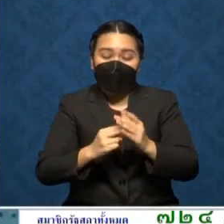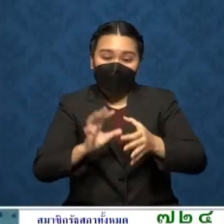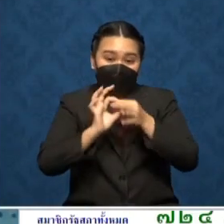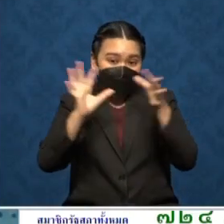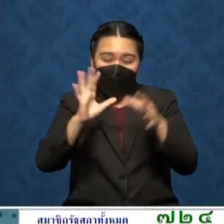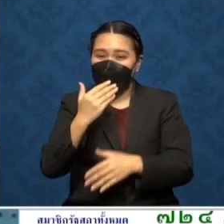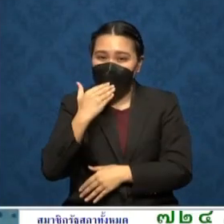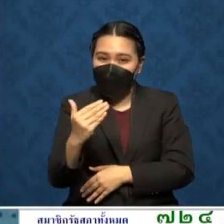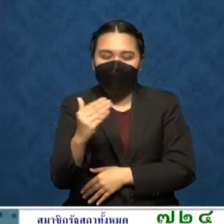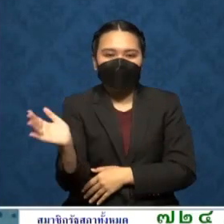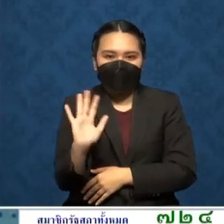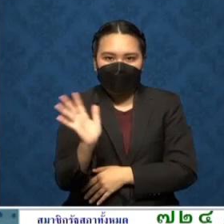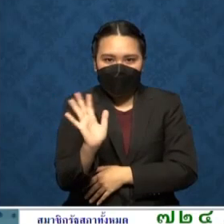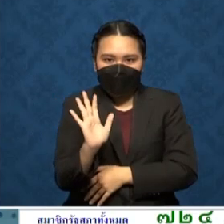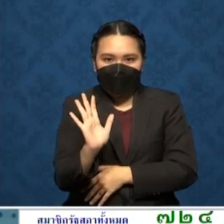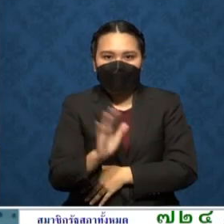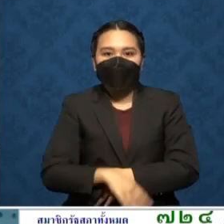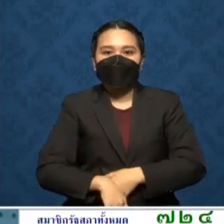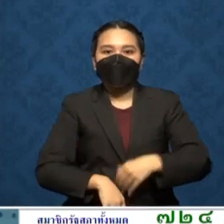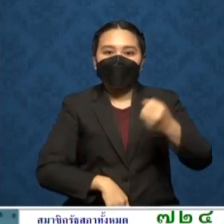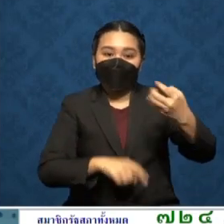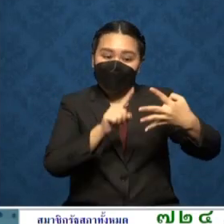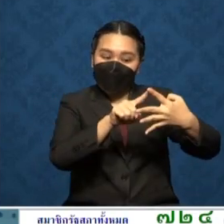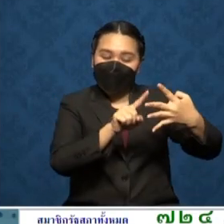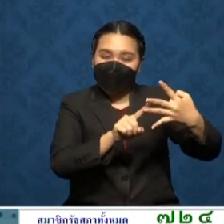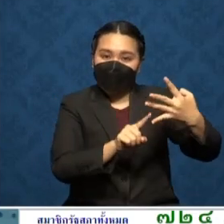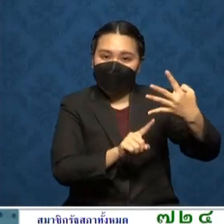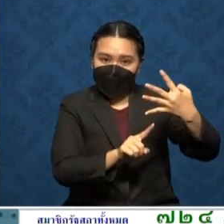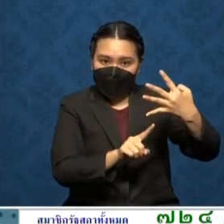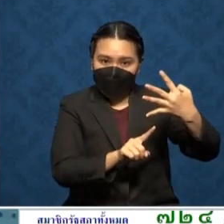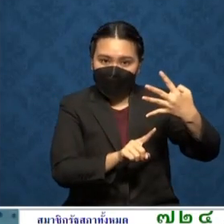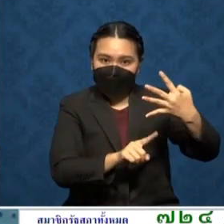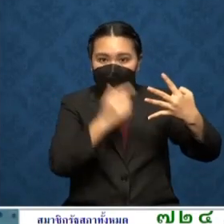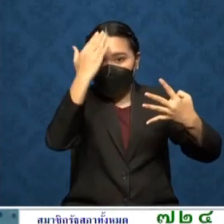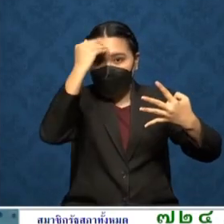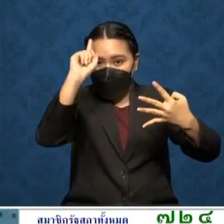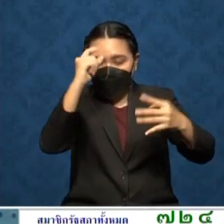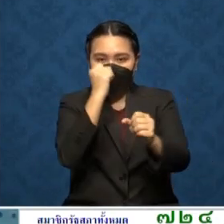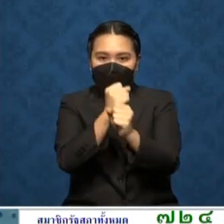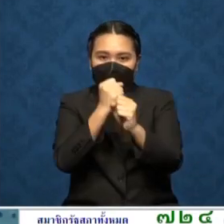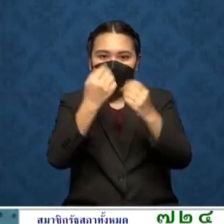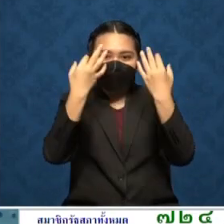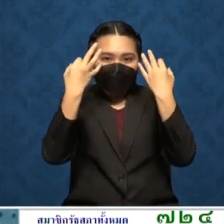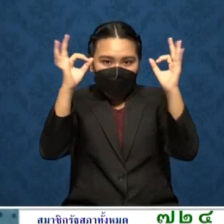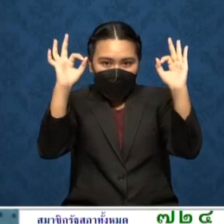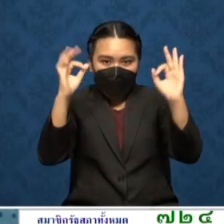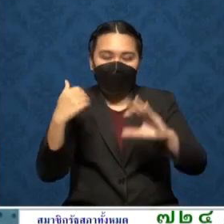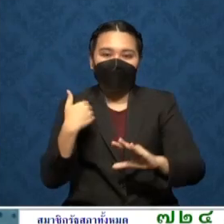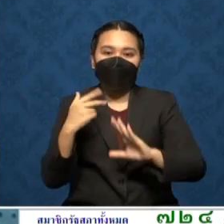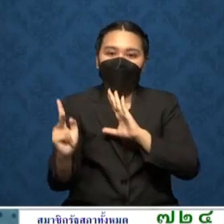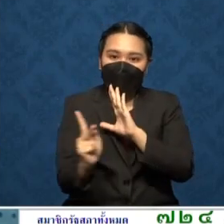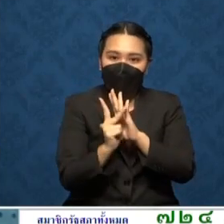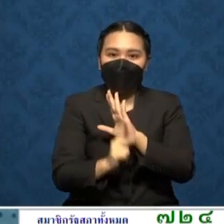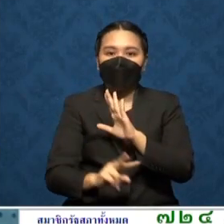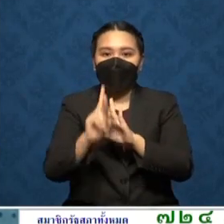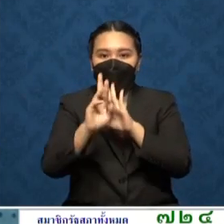ว้เพียงเพราะเหตุว่าหน่วยงานเหล่านั้นมีความเป็นอิสระและมีกฎระเบียบของ